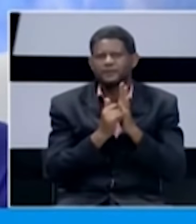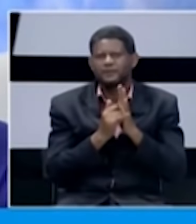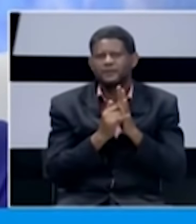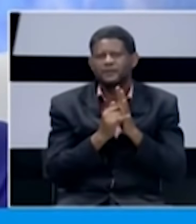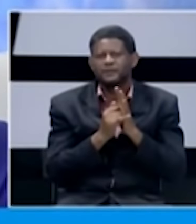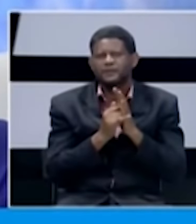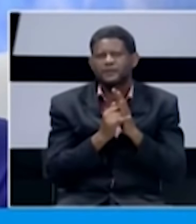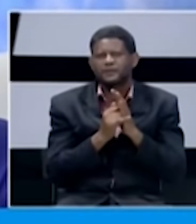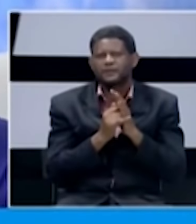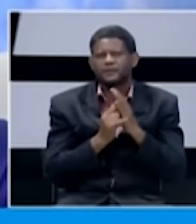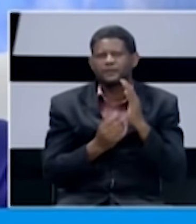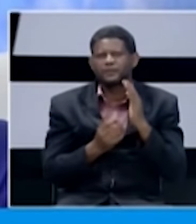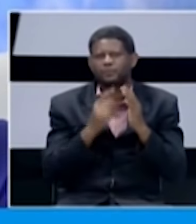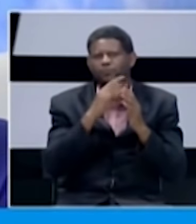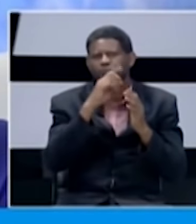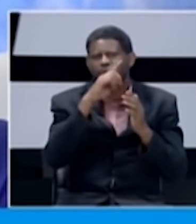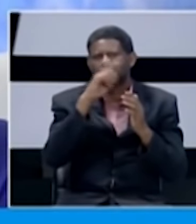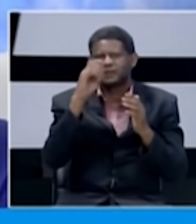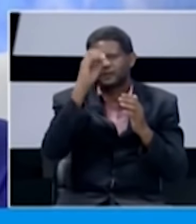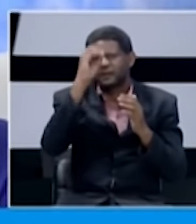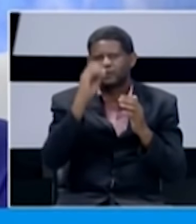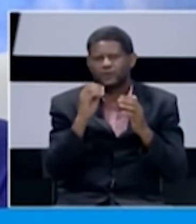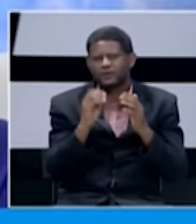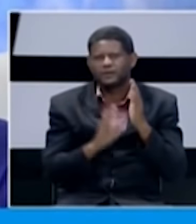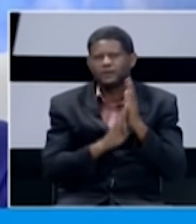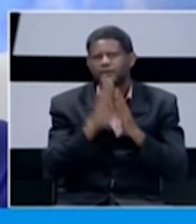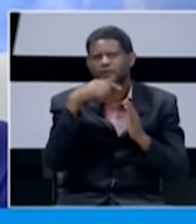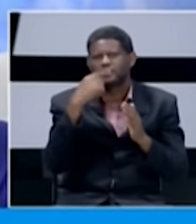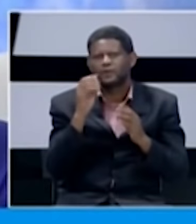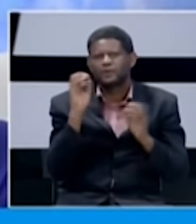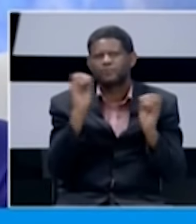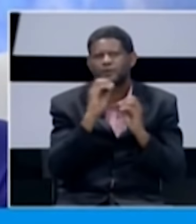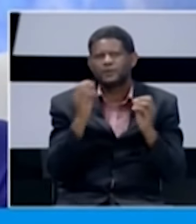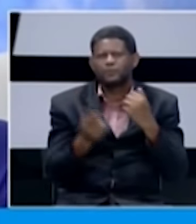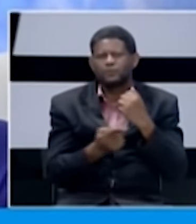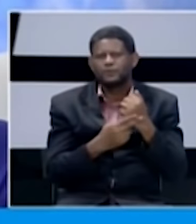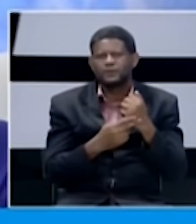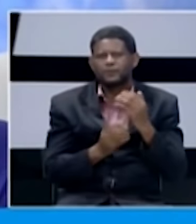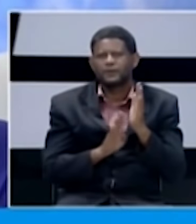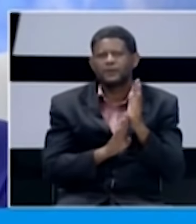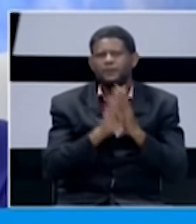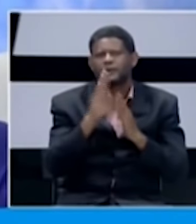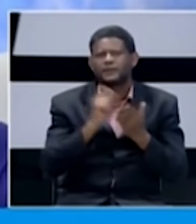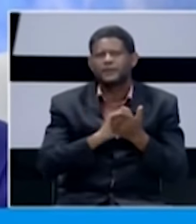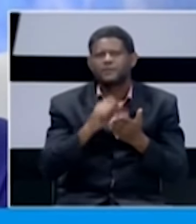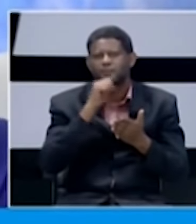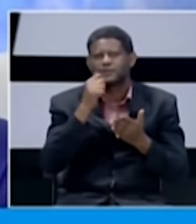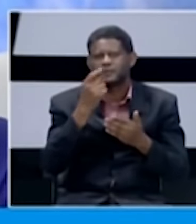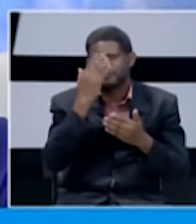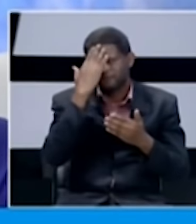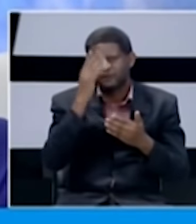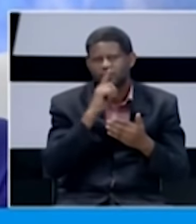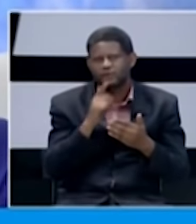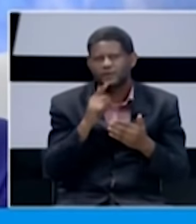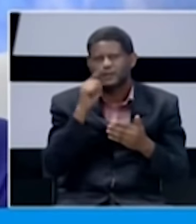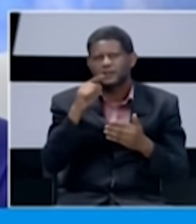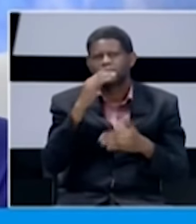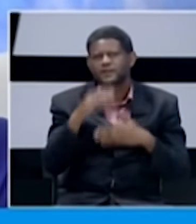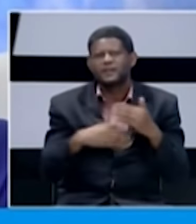qutaba kemizgeb zibliyum azi malet ولا حنت قطباو عبيت كم زي مزجب زرقاقصيو كم زعينت